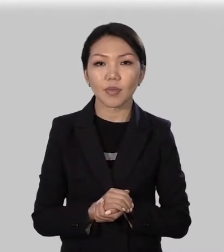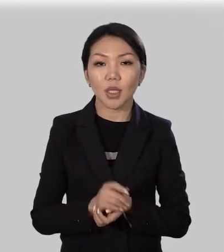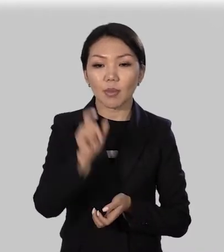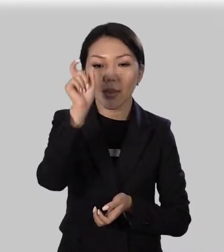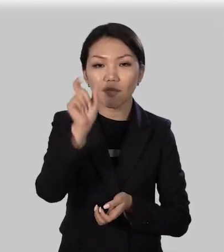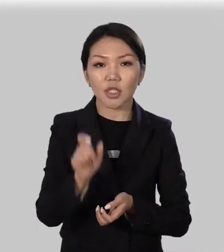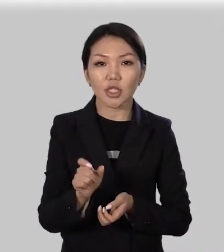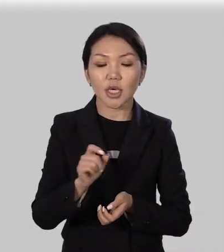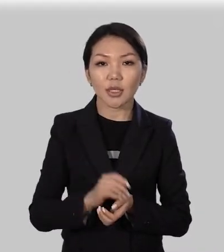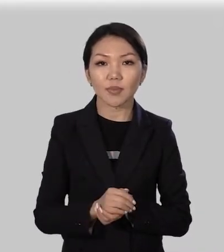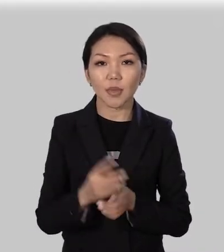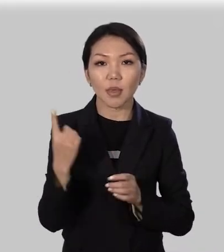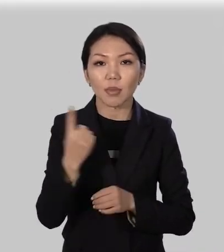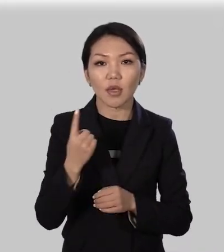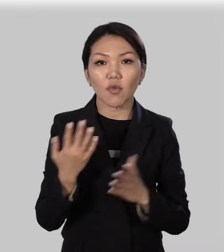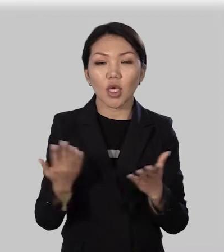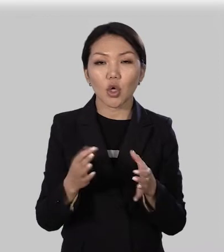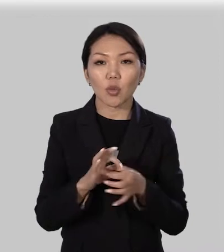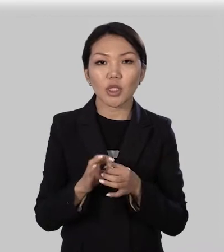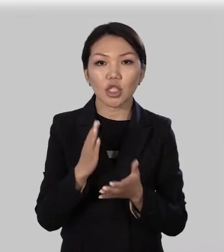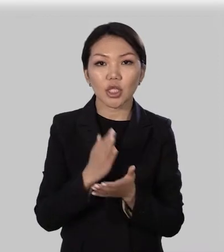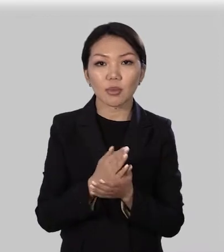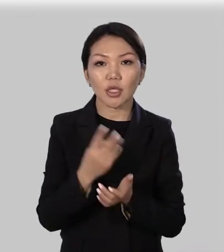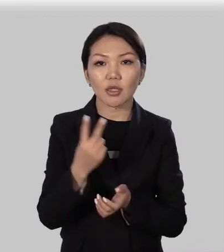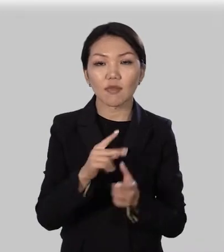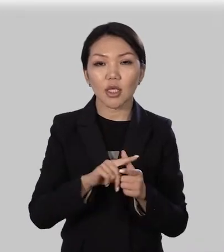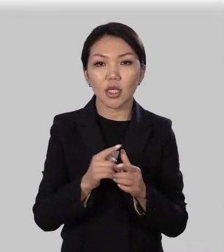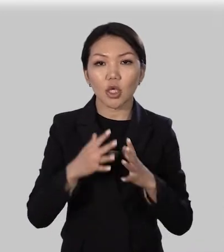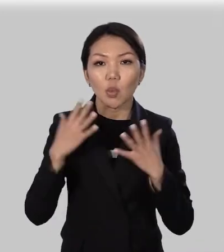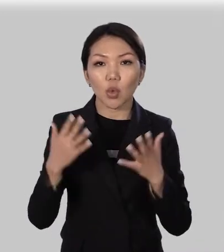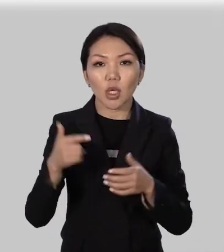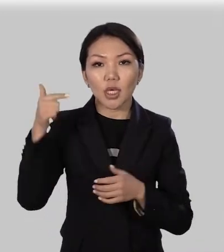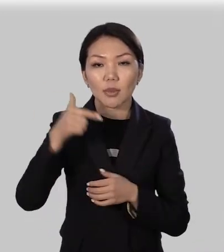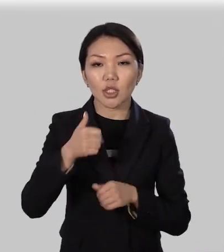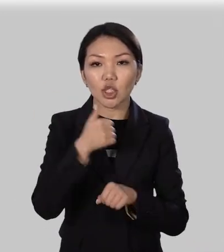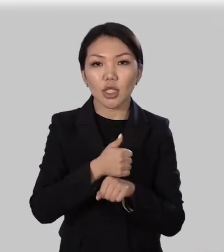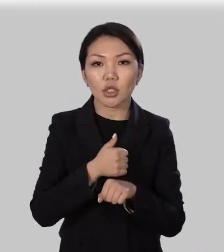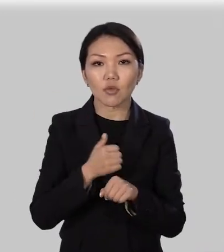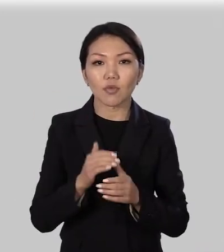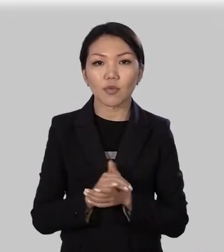По вертикали. Какое предложение имеет две или более грамматических основ?